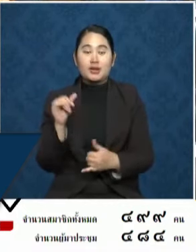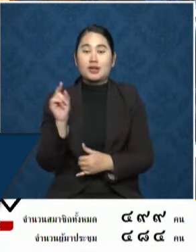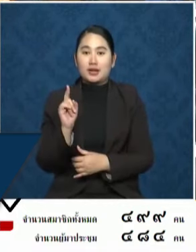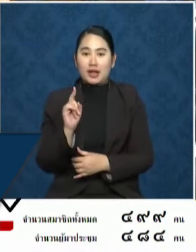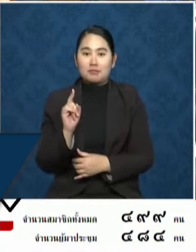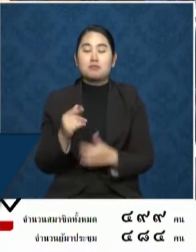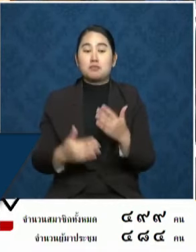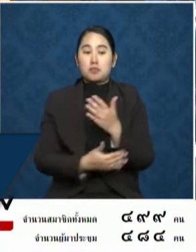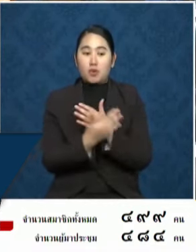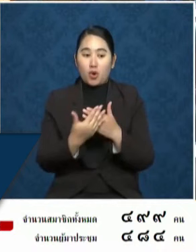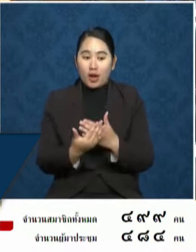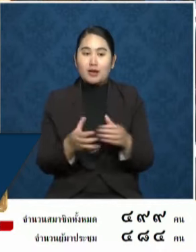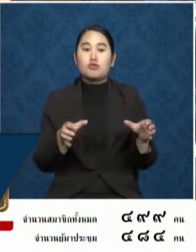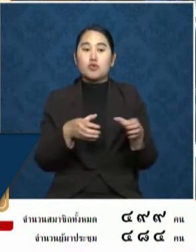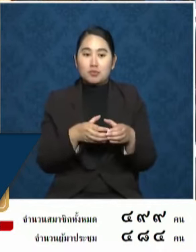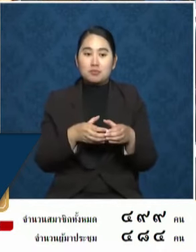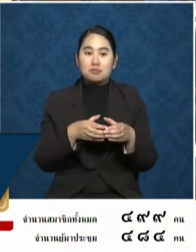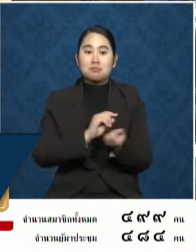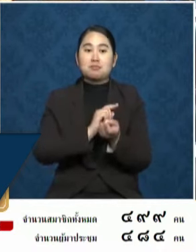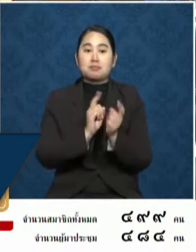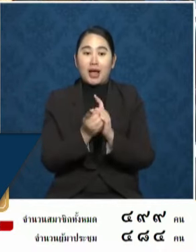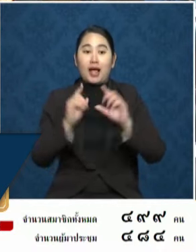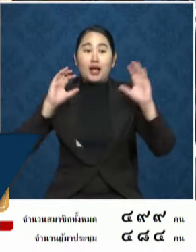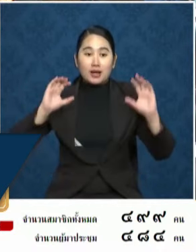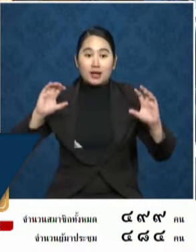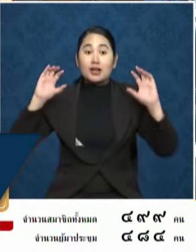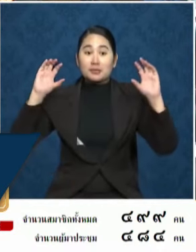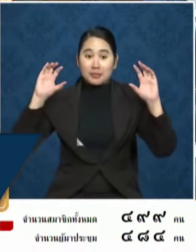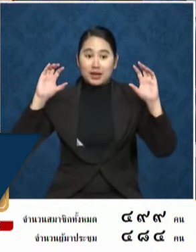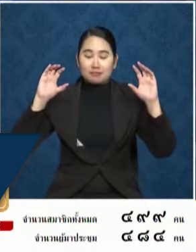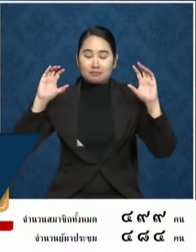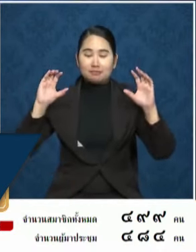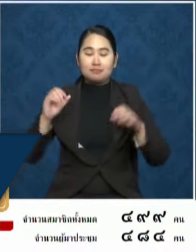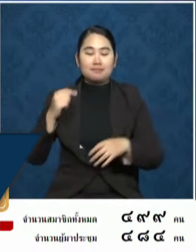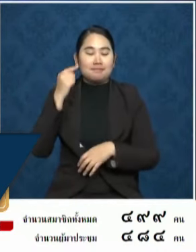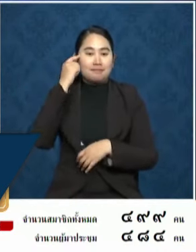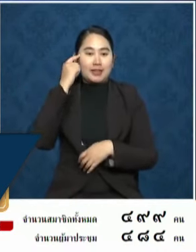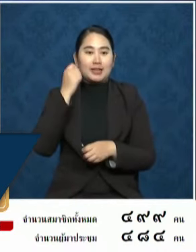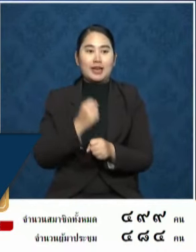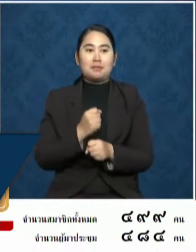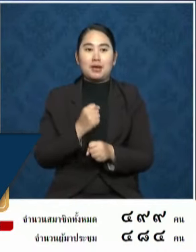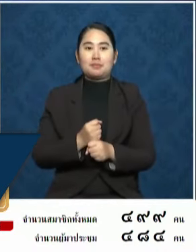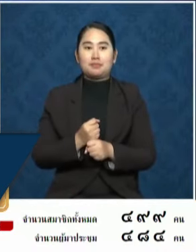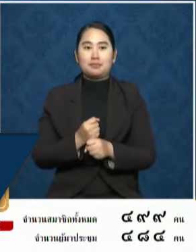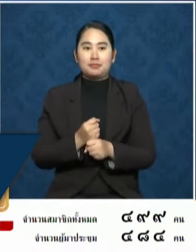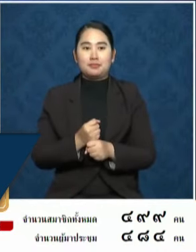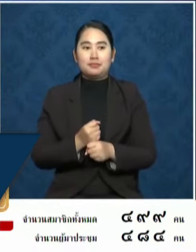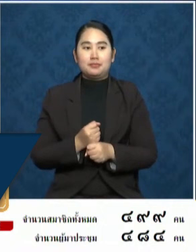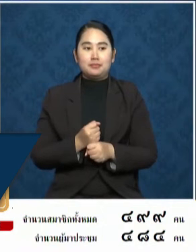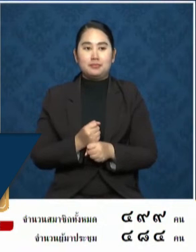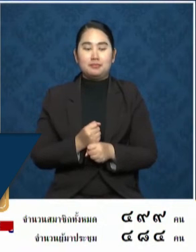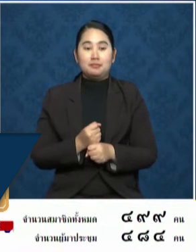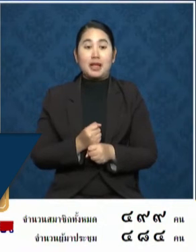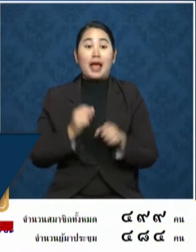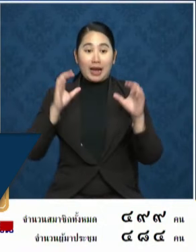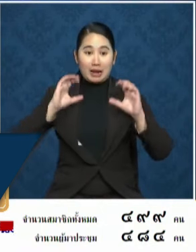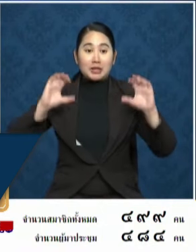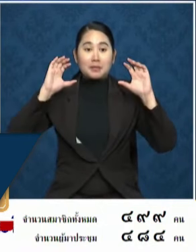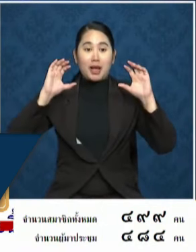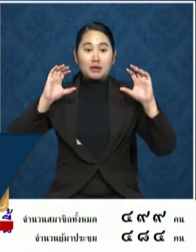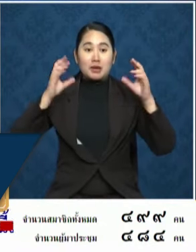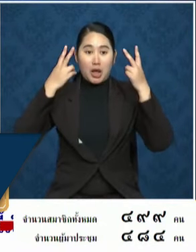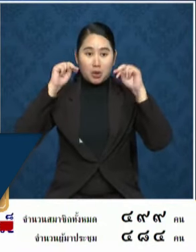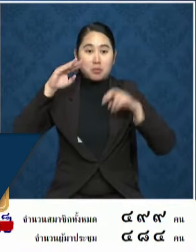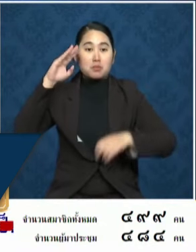ท่านมีโอกาสได้เป็นรัฐบาลนะครับก็เลือกที่จะเดินตามรอยรัฐบาลประยุทธ์ไม่ผิด